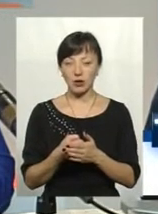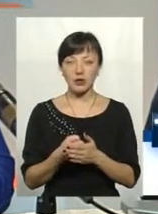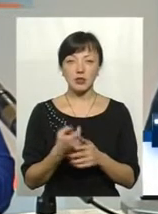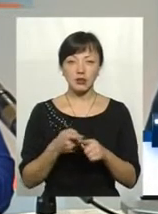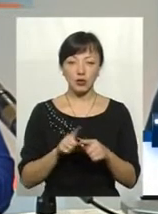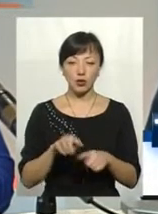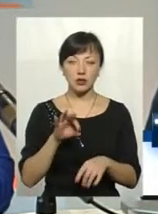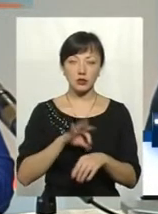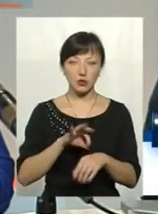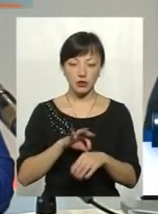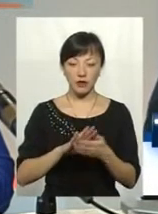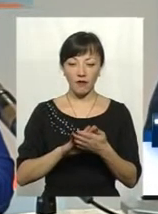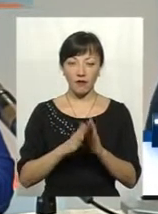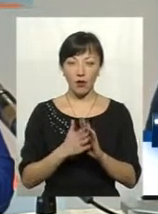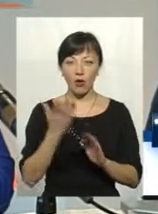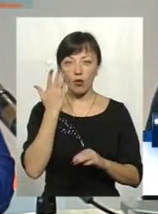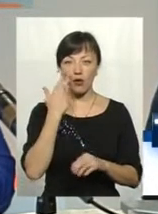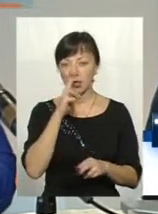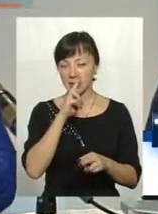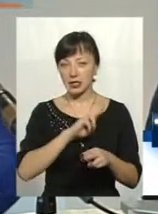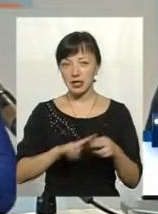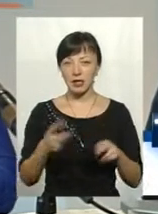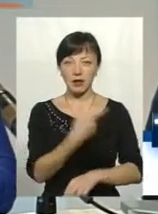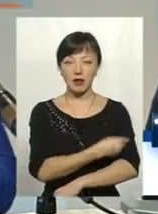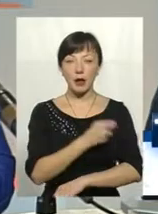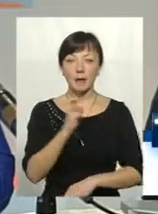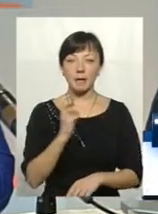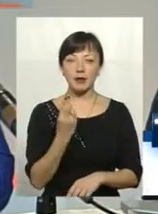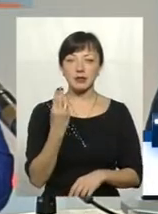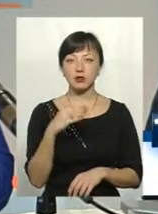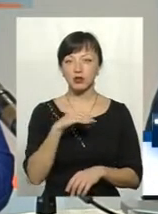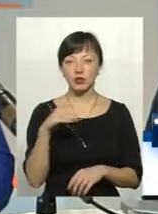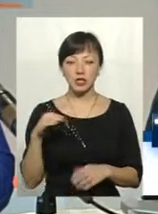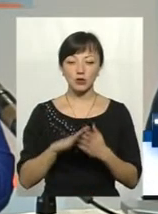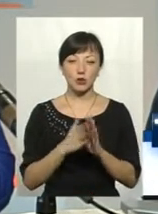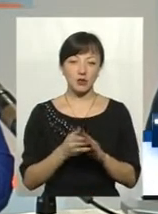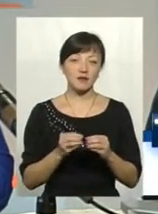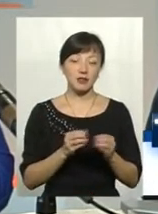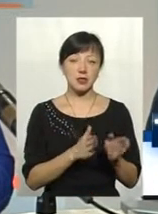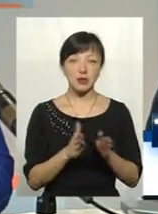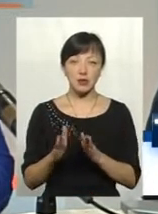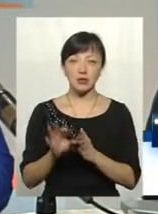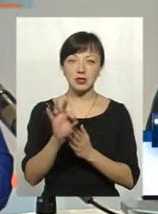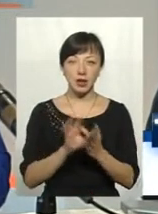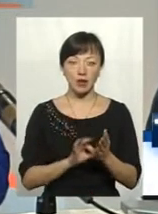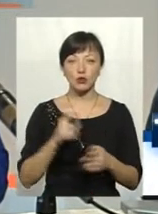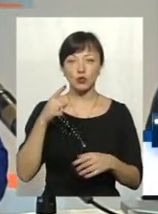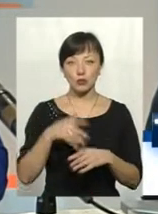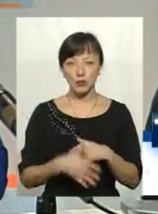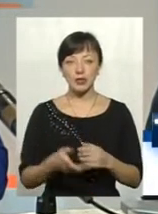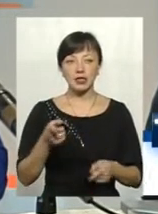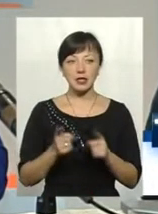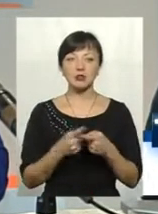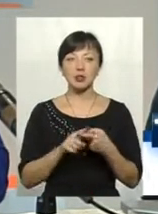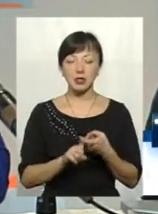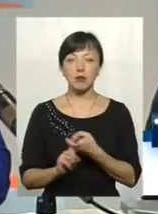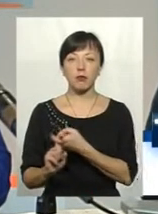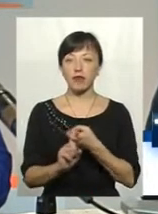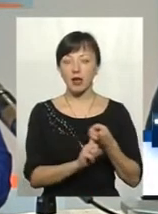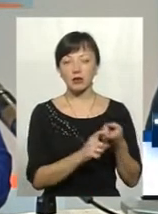От до цієї ситуації, коли зникла вакцина БЦЖ. Ситуація була стабільною, і ми так і зразу ми зрозуміємо, що дійсно це пов'язано